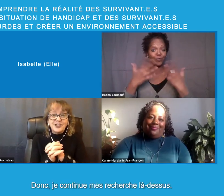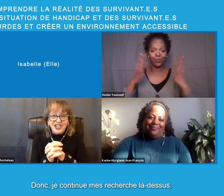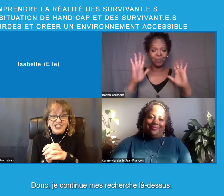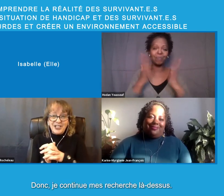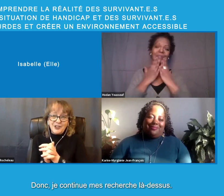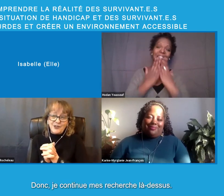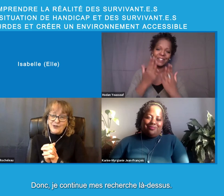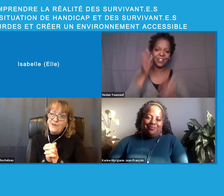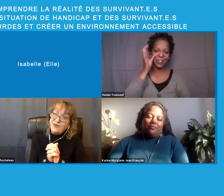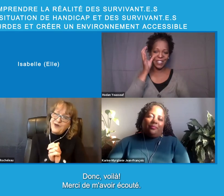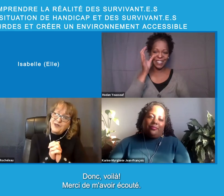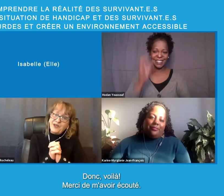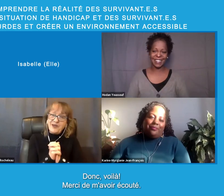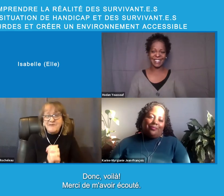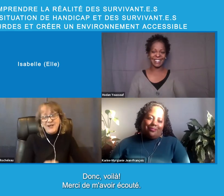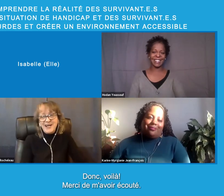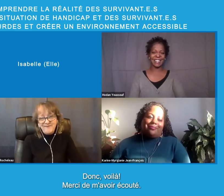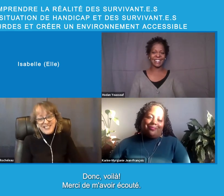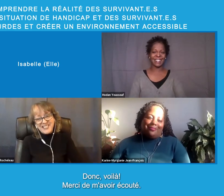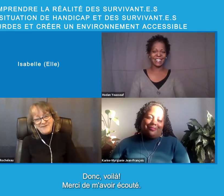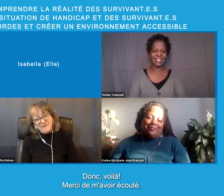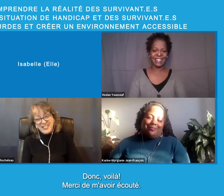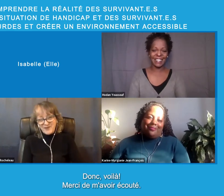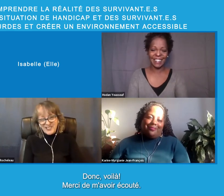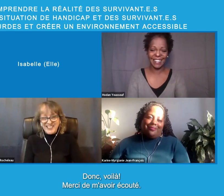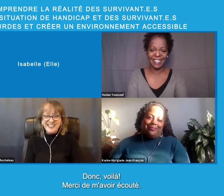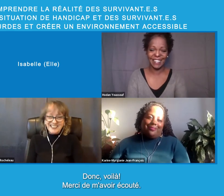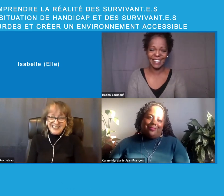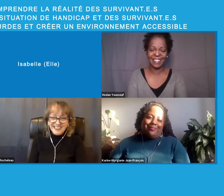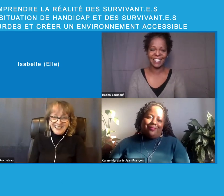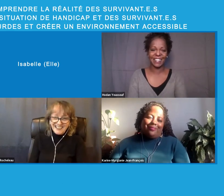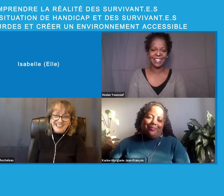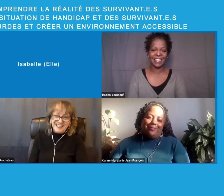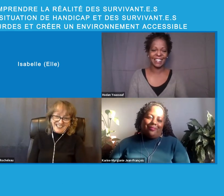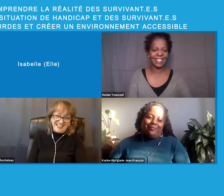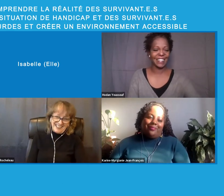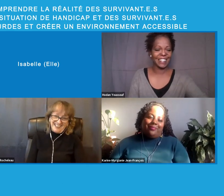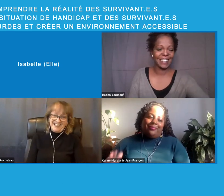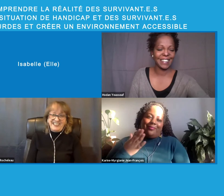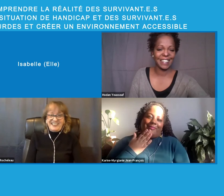mes recherches là-dessus. Donc, voilà, merci d'avoir écouté.